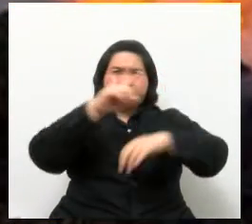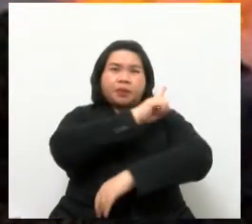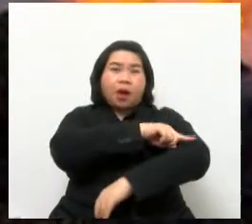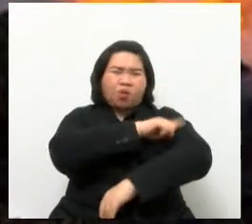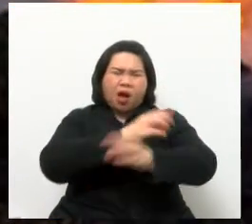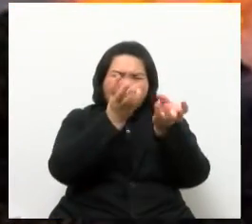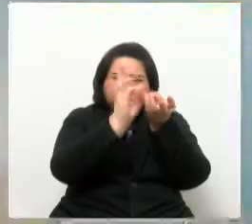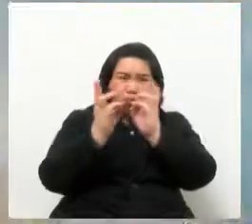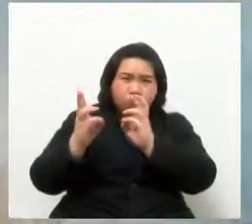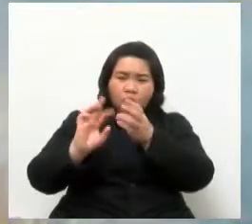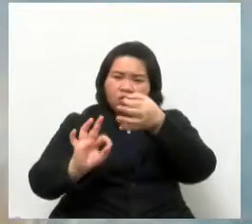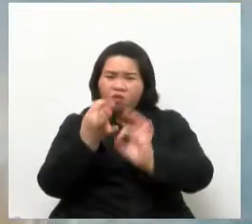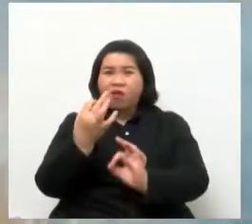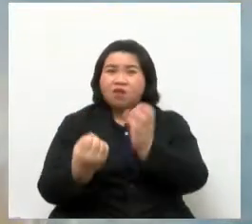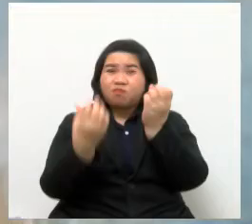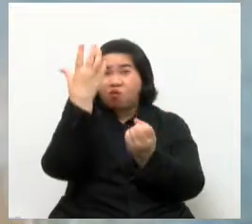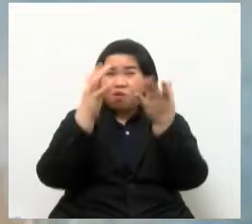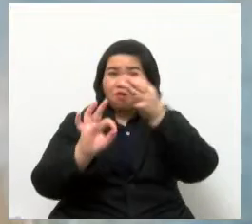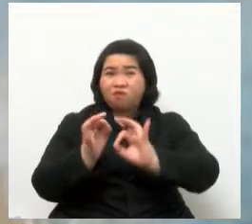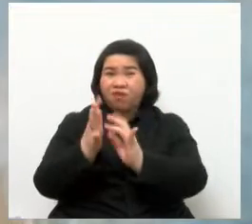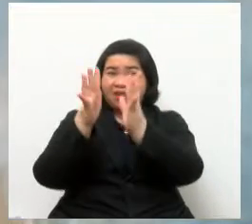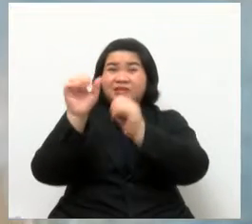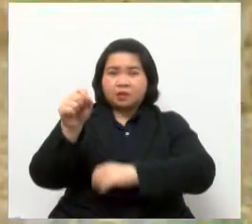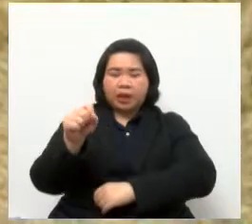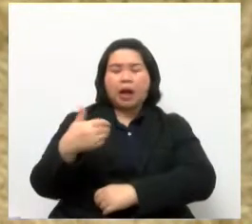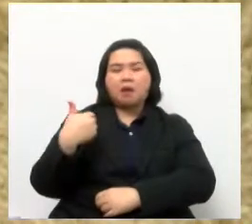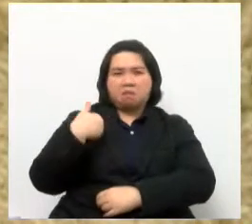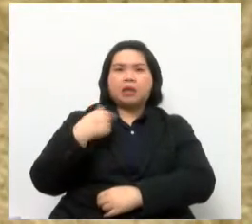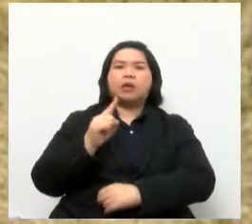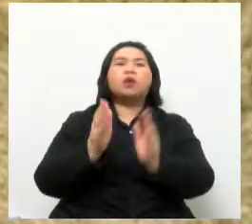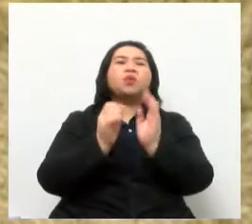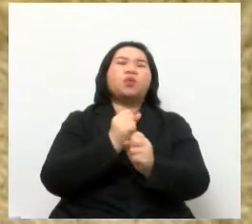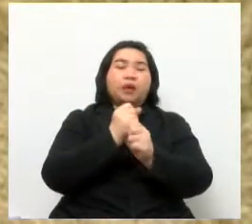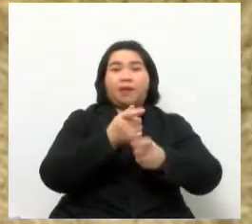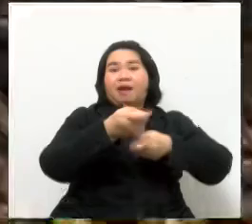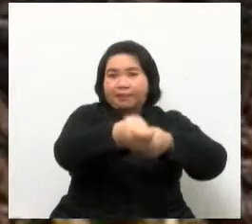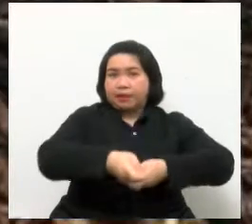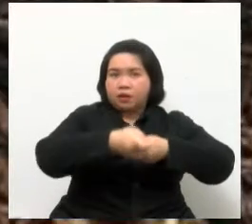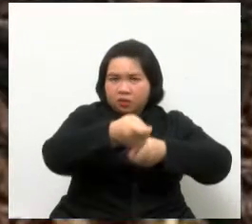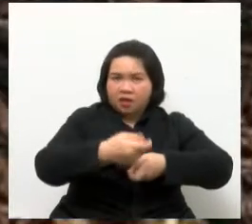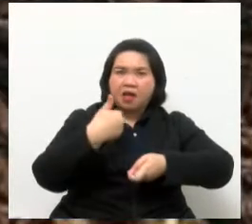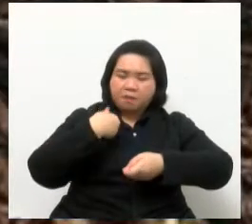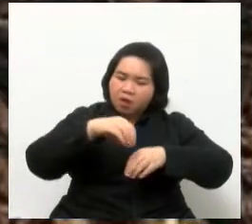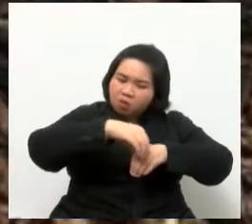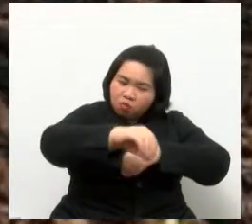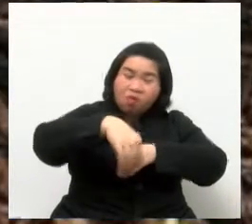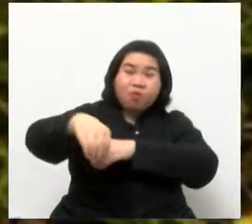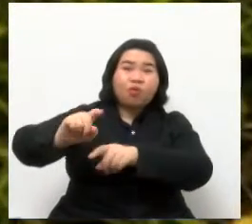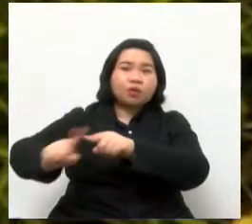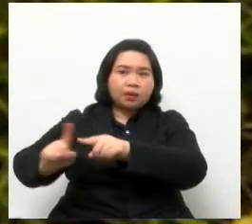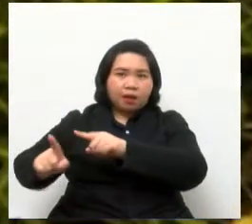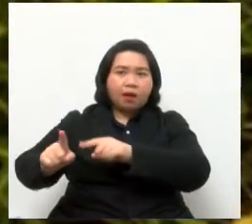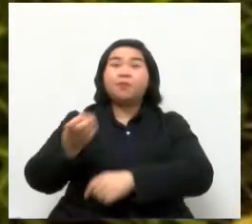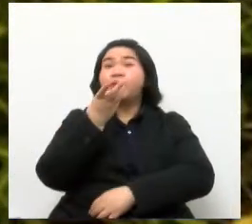เนื่องจากประชากรส่วนใหญ่ของจังหวัดอยู่ในภาคการเกษตรโดยมีพืชไร่สำคัญคือข้าว